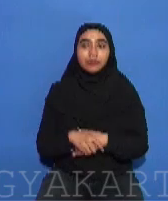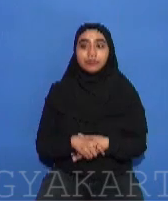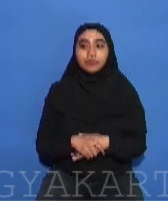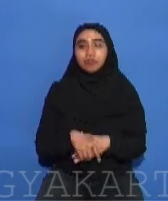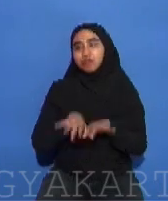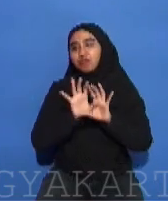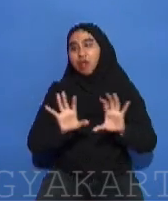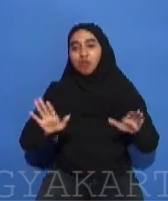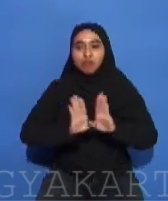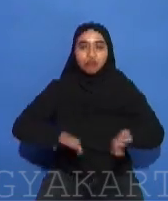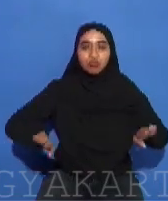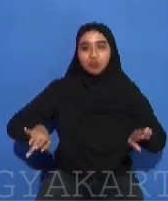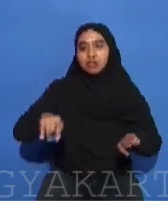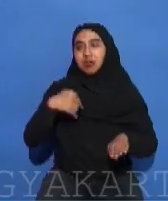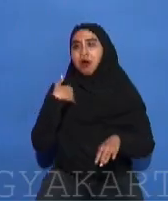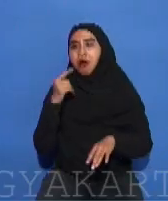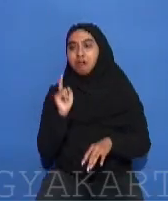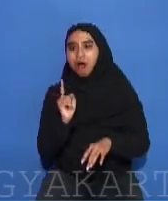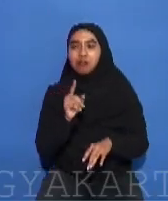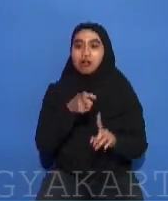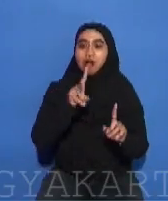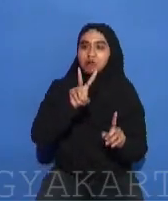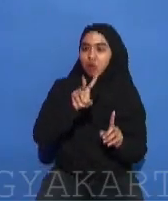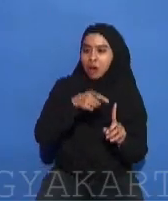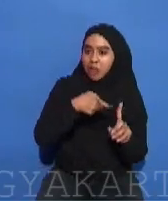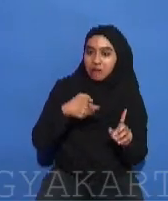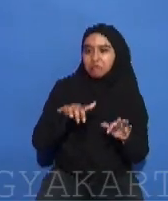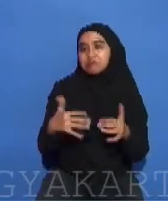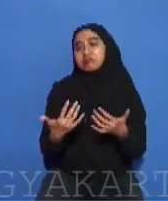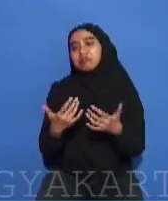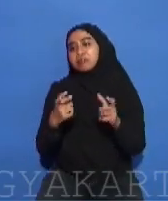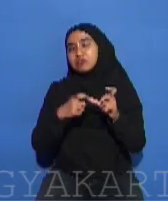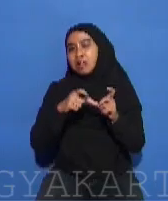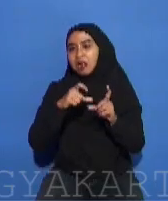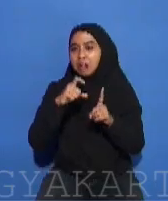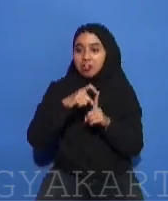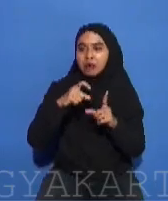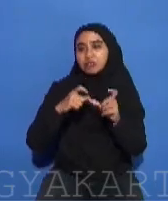siswa wonten 52 dumados saking tataran pawiyatan sekolah dasar SMP inggo SMA.